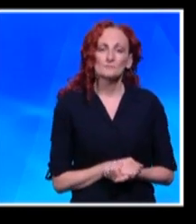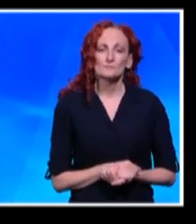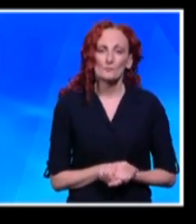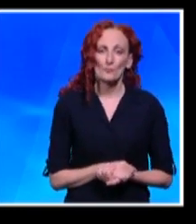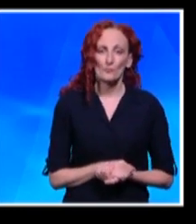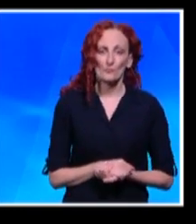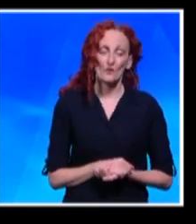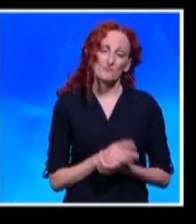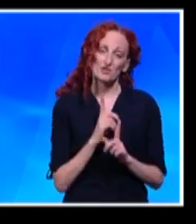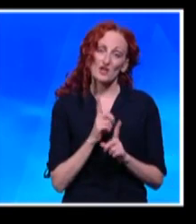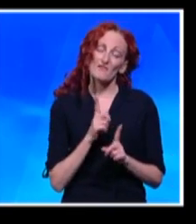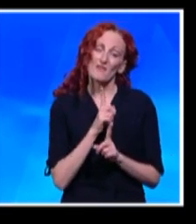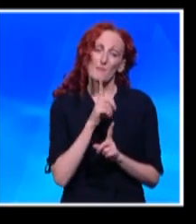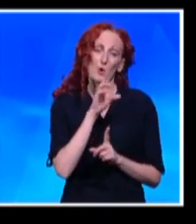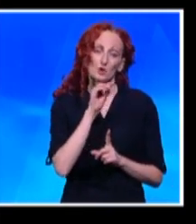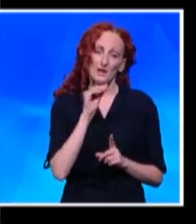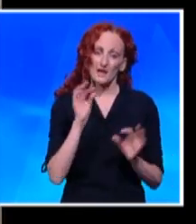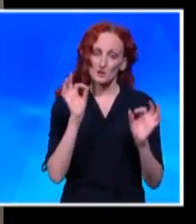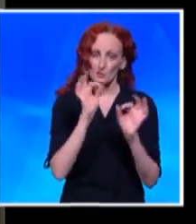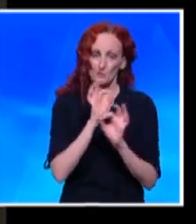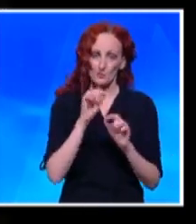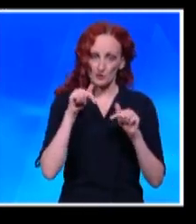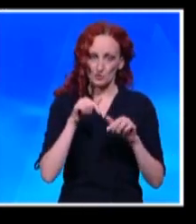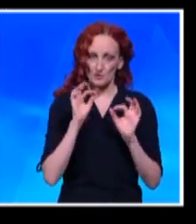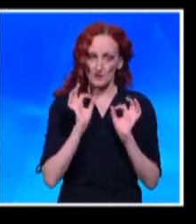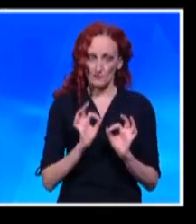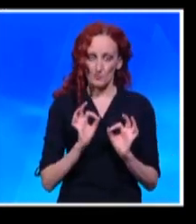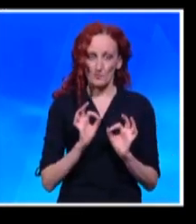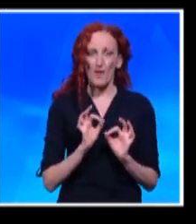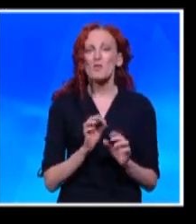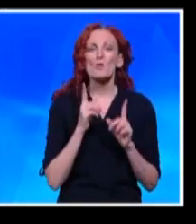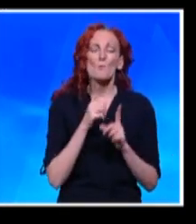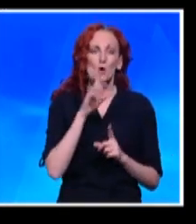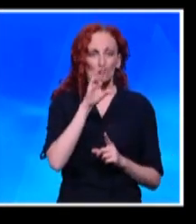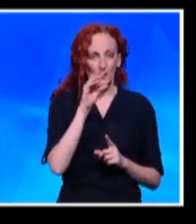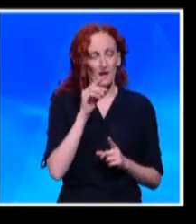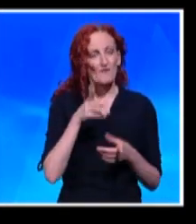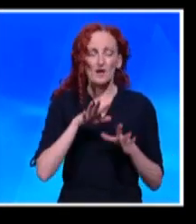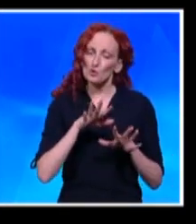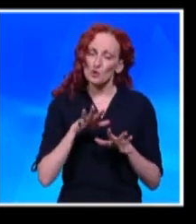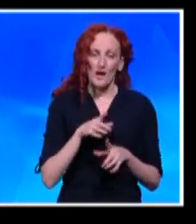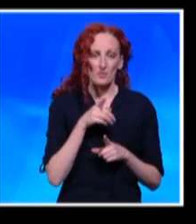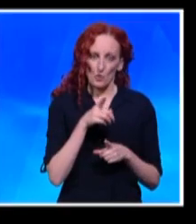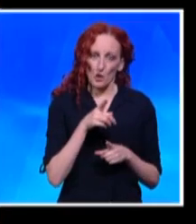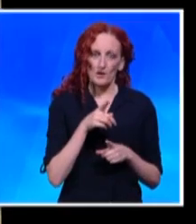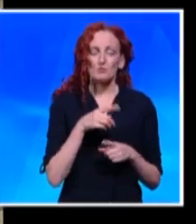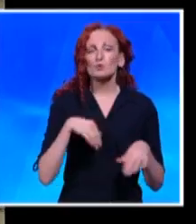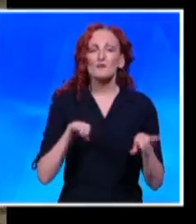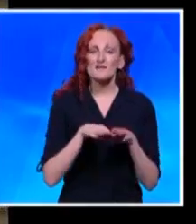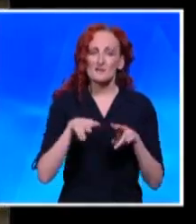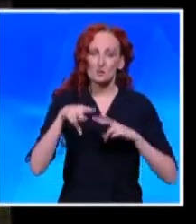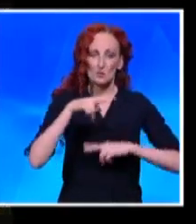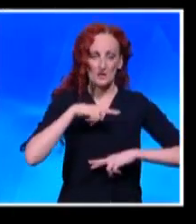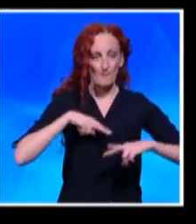Точно за това не мога да ви кажа в момента, но мога да ви кажа, вероятно е, но това също се проверява. Знам, че се проверява,